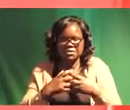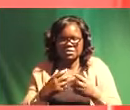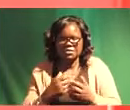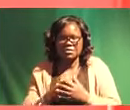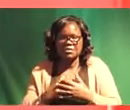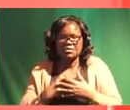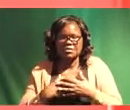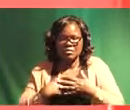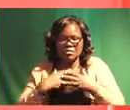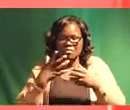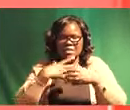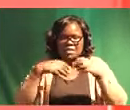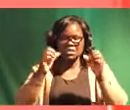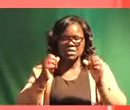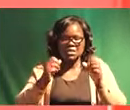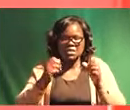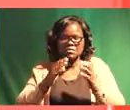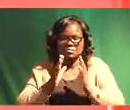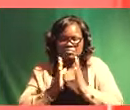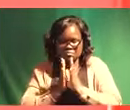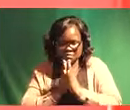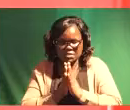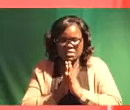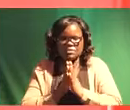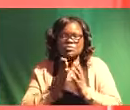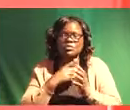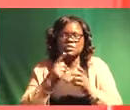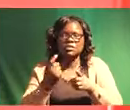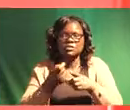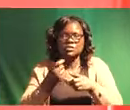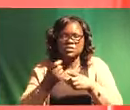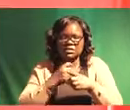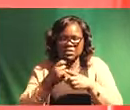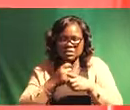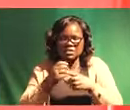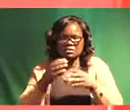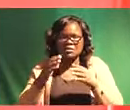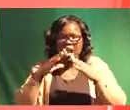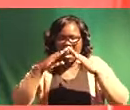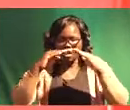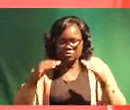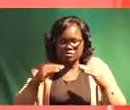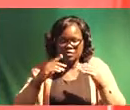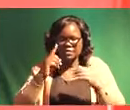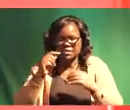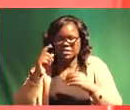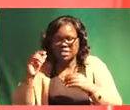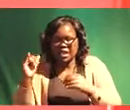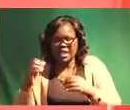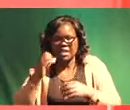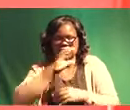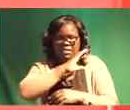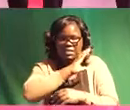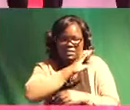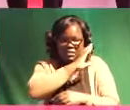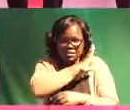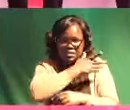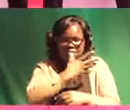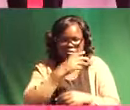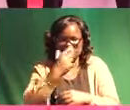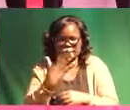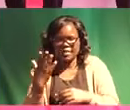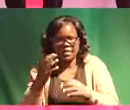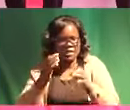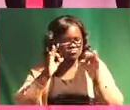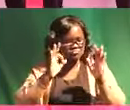Your Excellency, na kuomba tupate tuition block ya hii TTI na hiyo stima, ndio mambo yetu